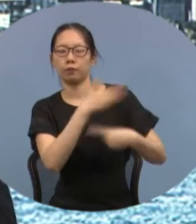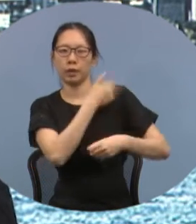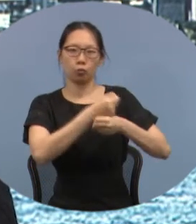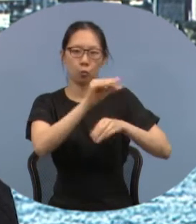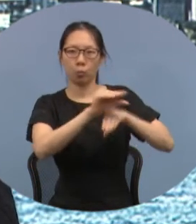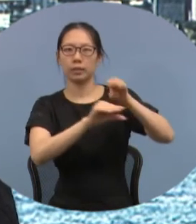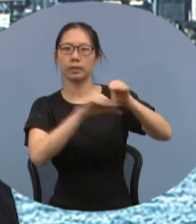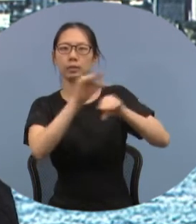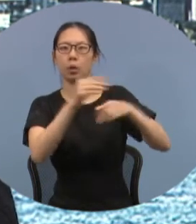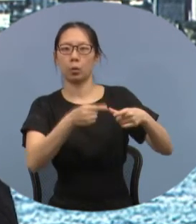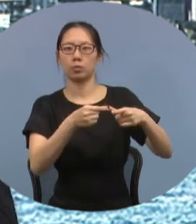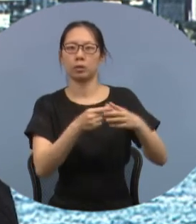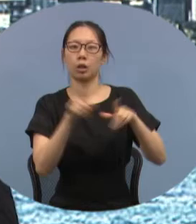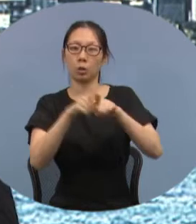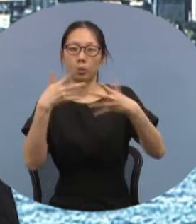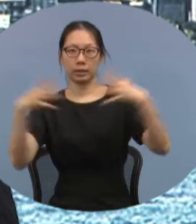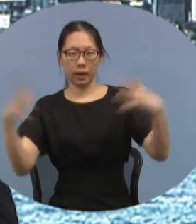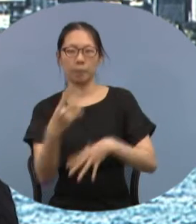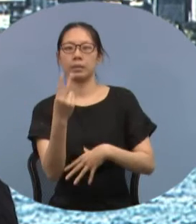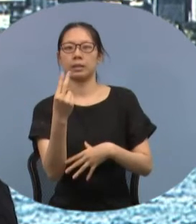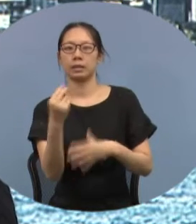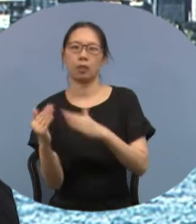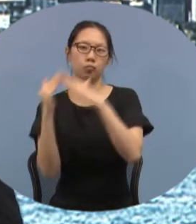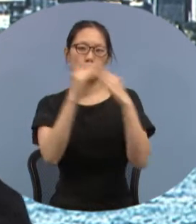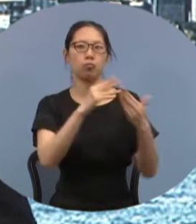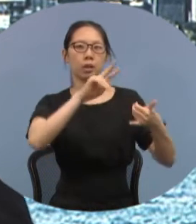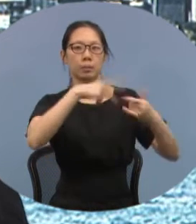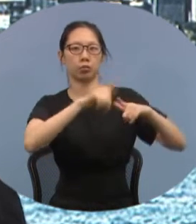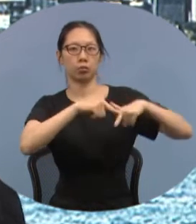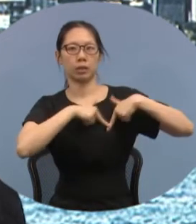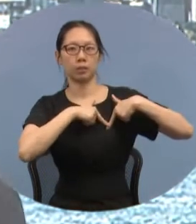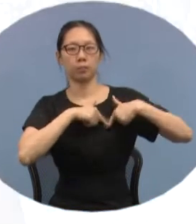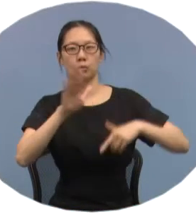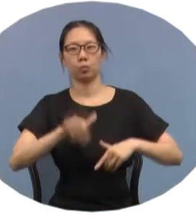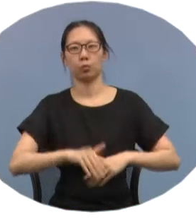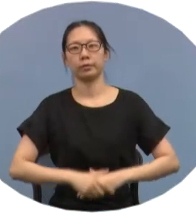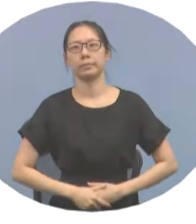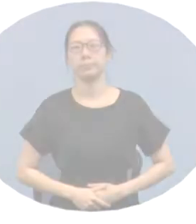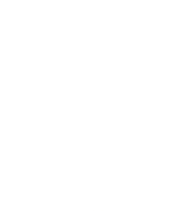公司。咁我哋因為都20位到啦，咁我哋都會送去檢疫中心。